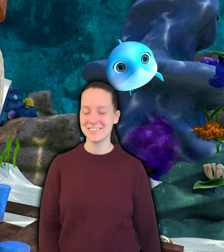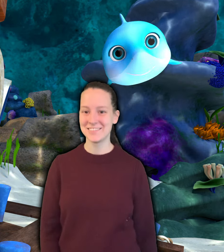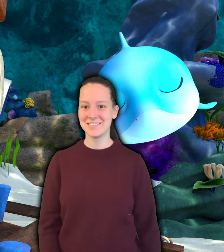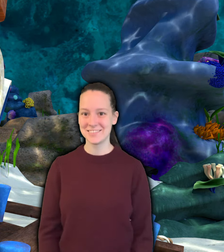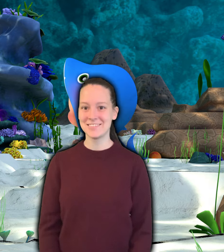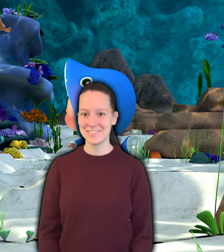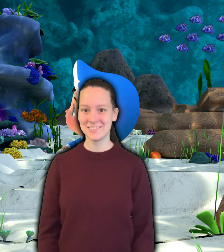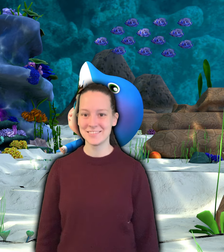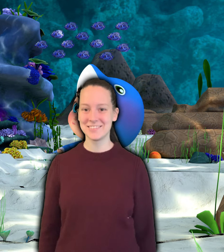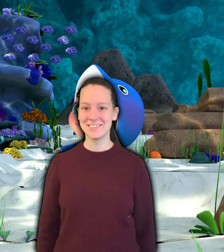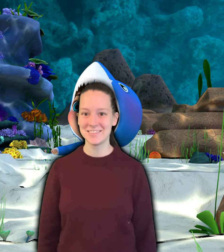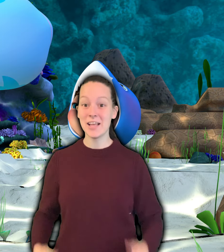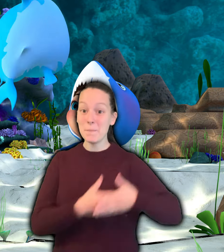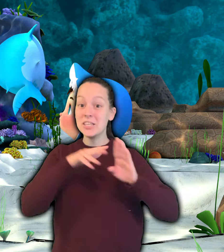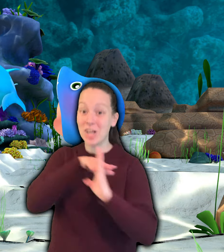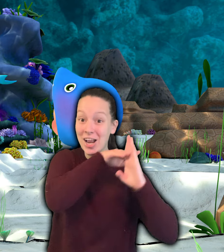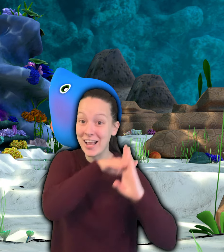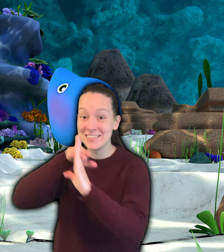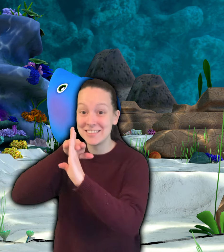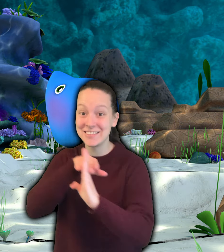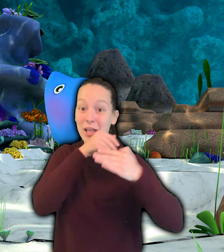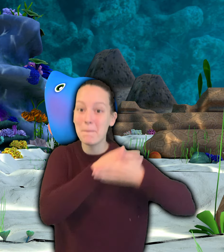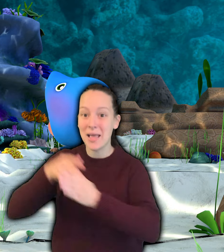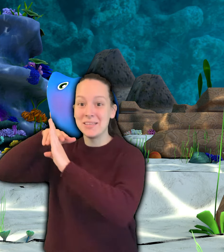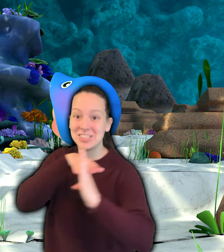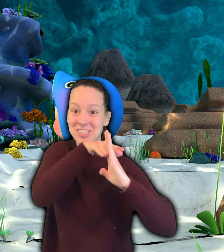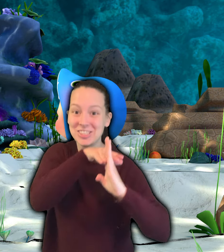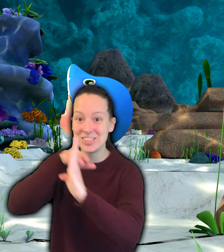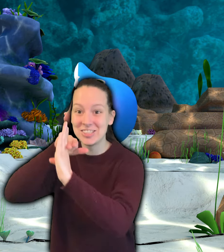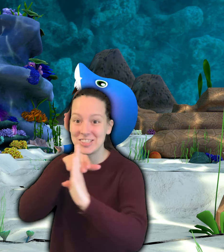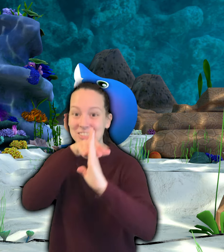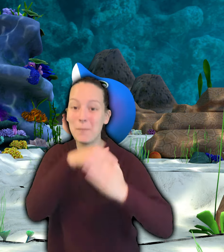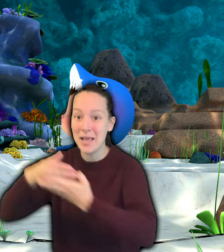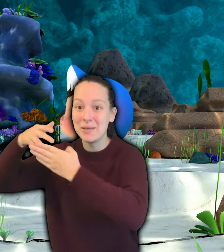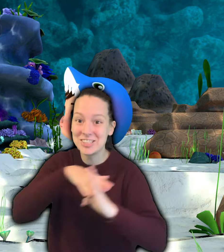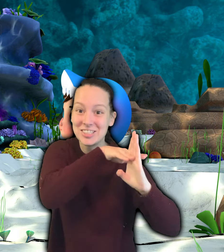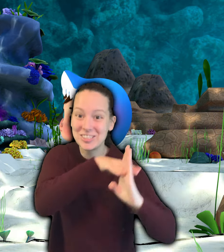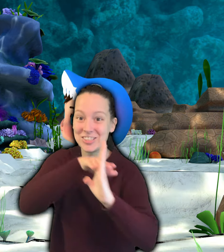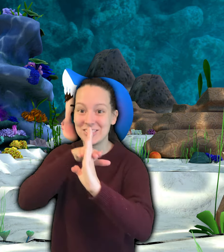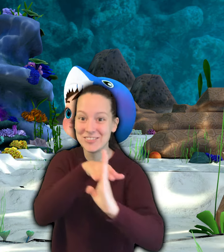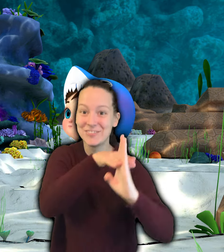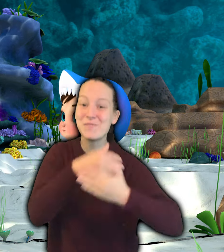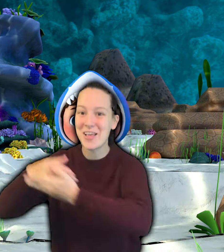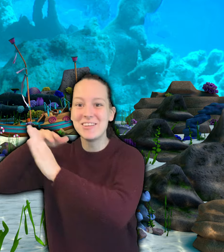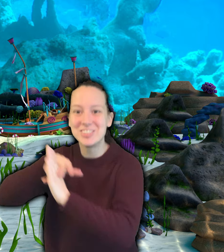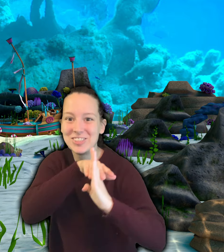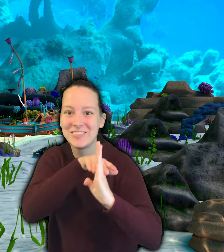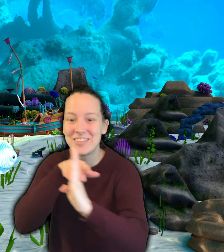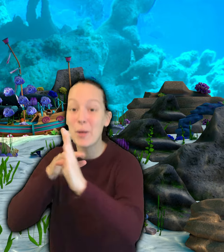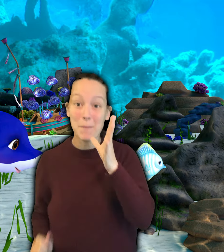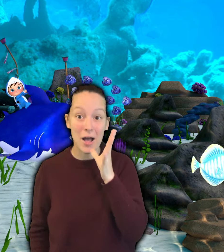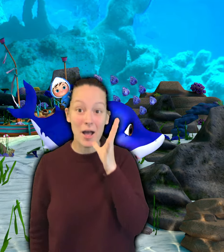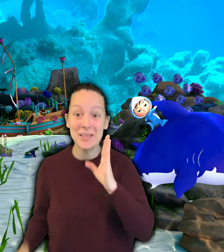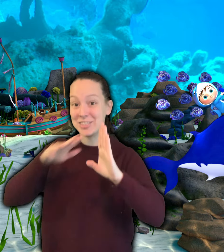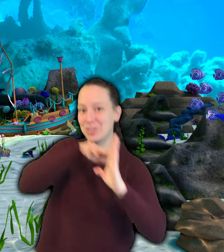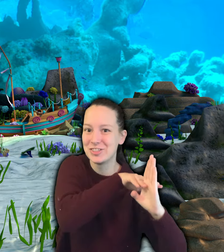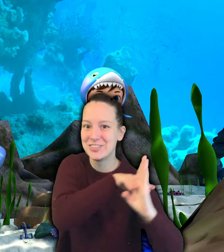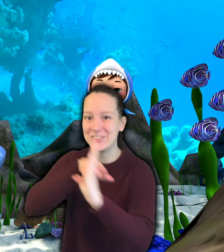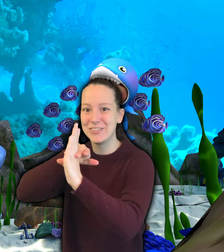youちびザメちびザメちびザメちびザメママ